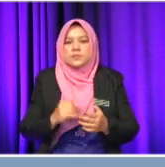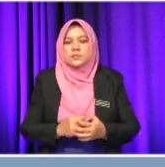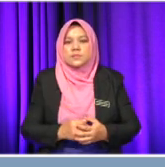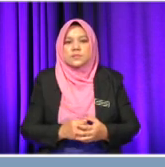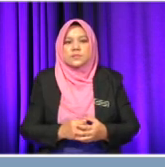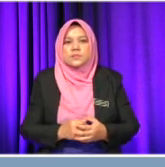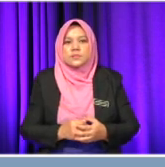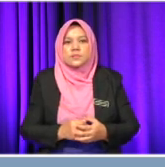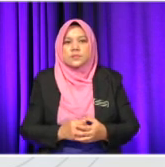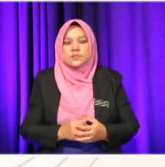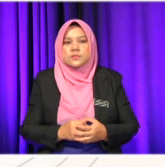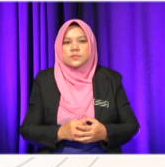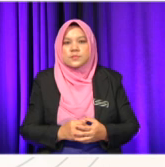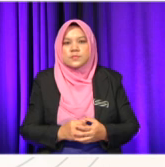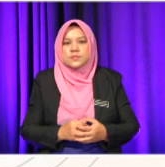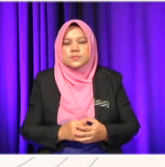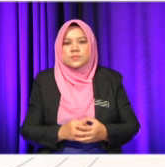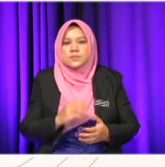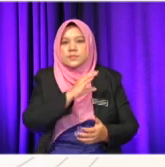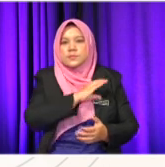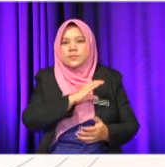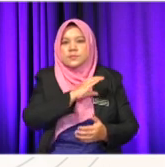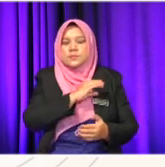kita tengok seterusnya